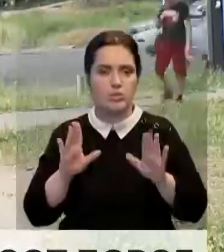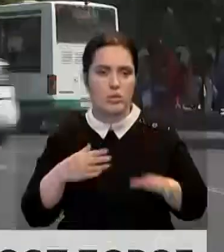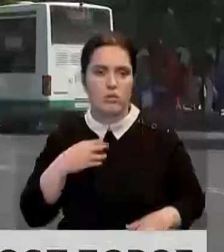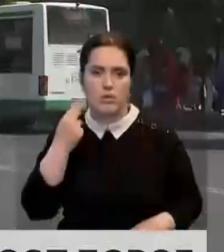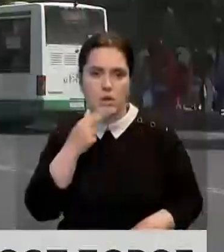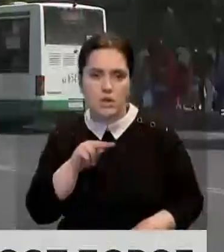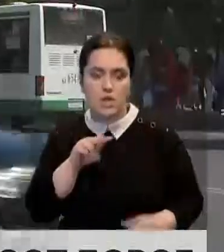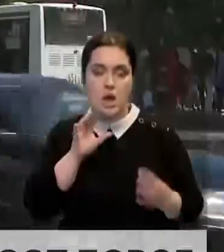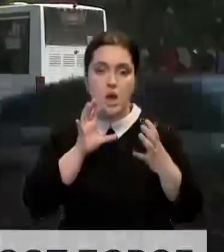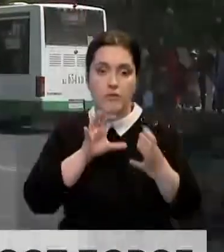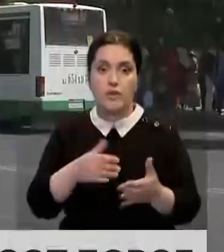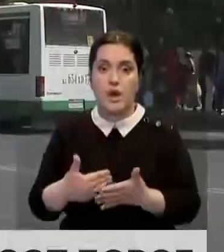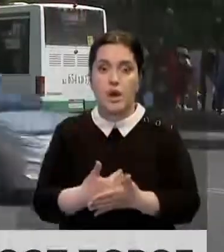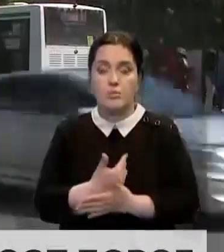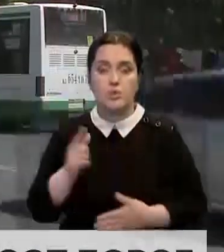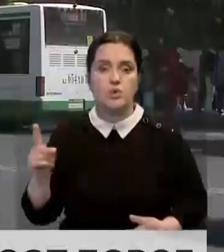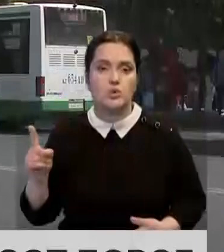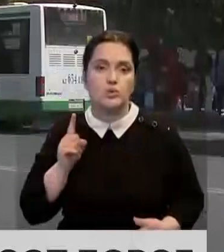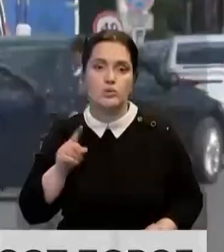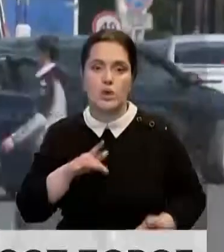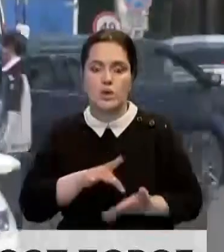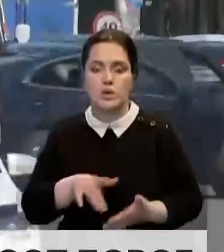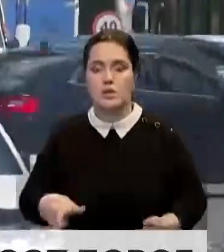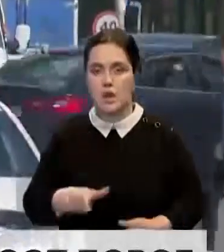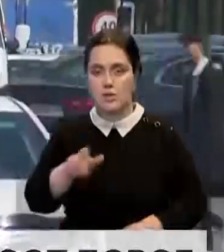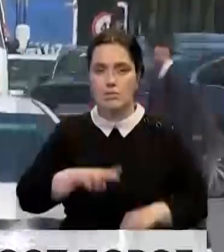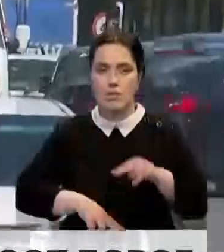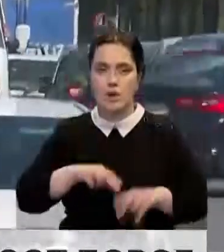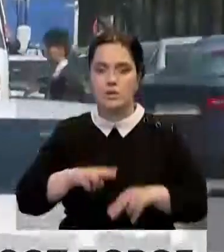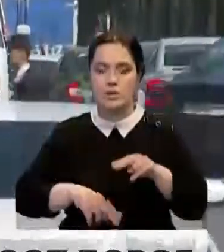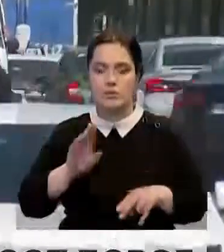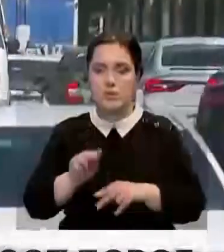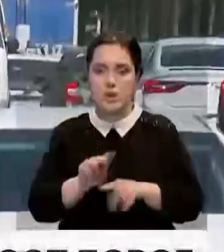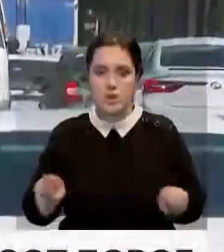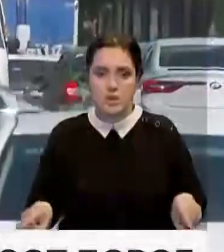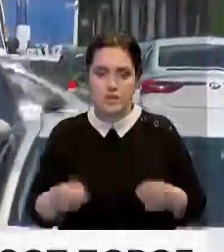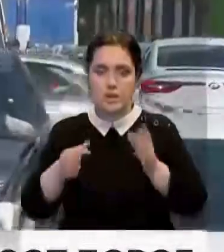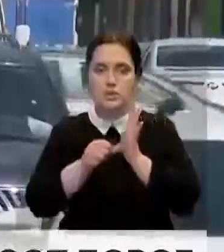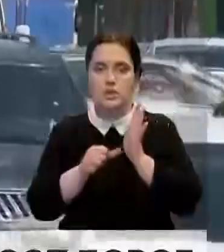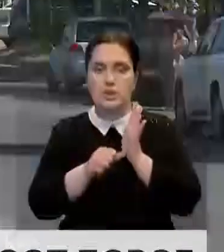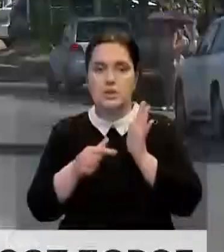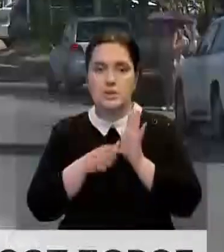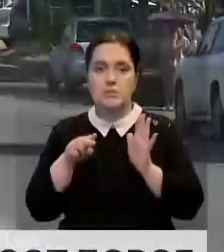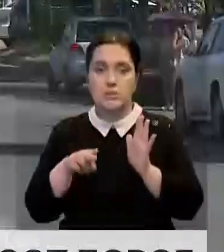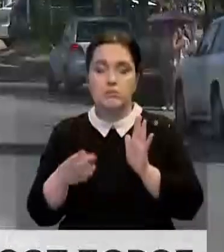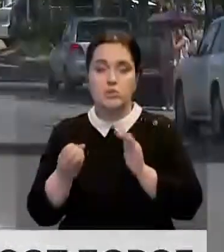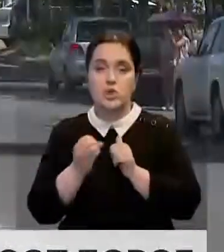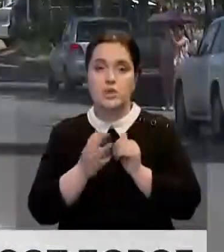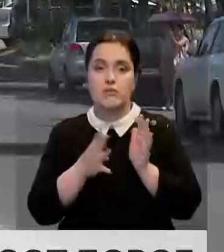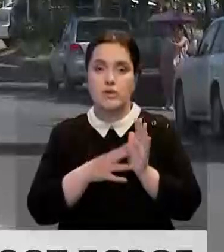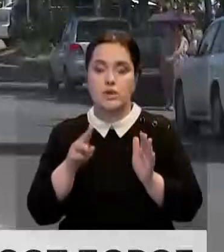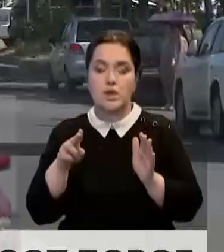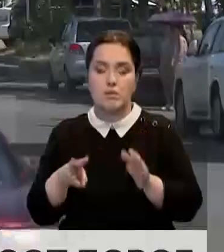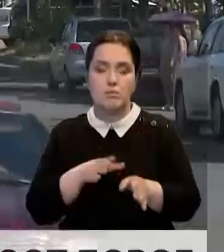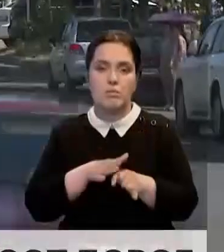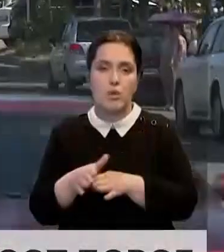основном. Обновления ждут и городские дороги. В этом году построят и проведут реконструкцию 67 километров. Еще 19 километров